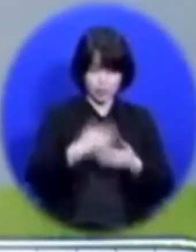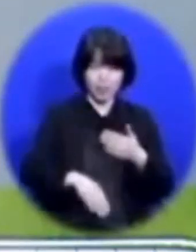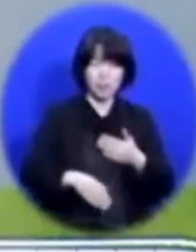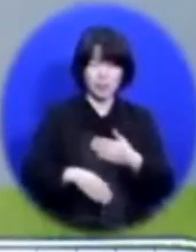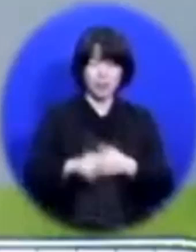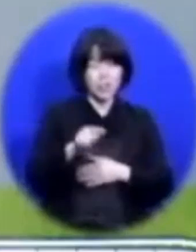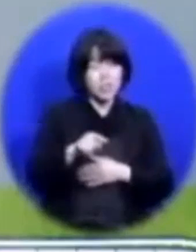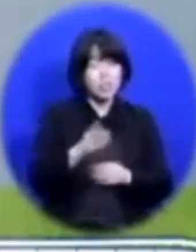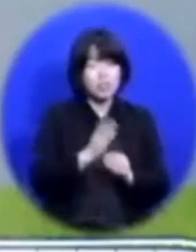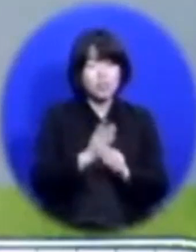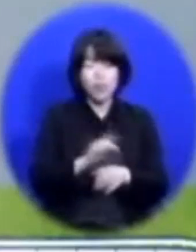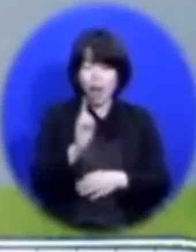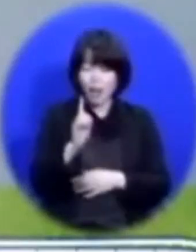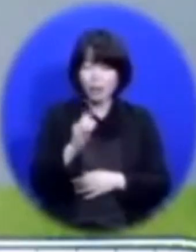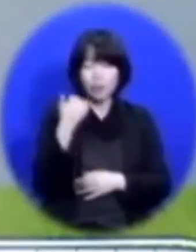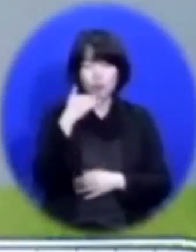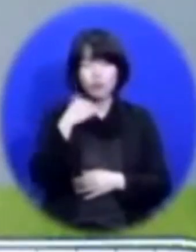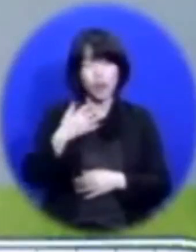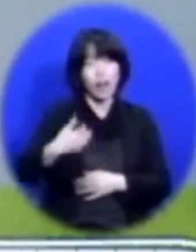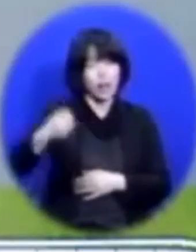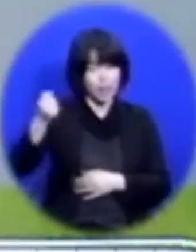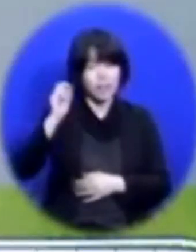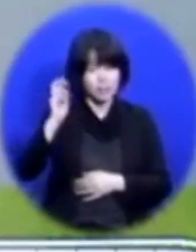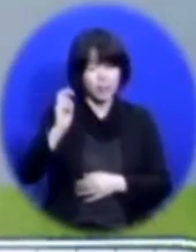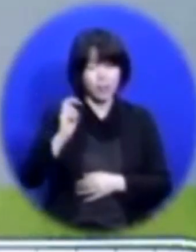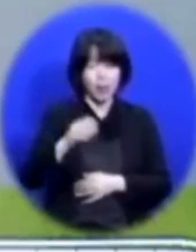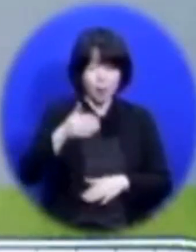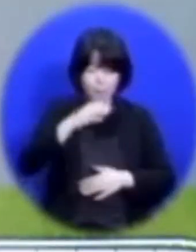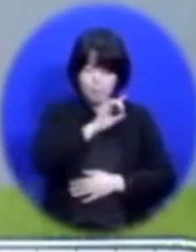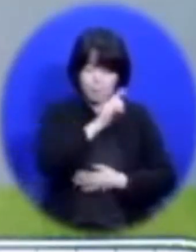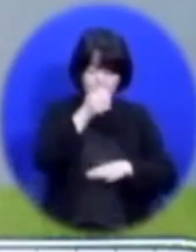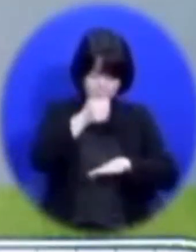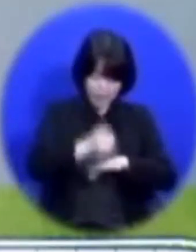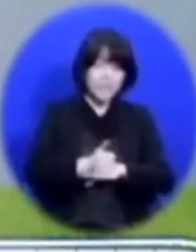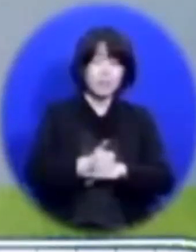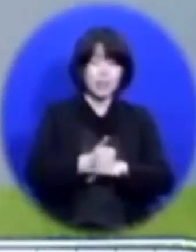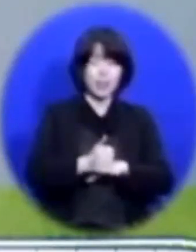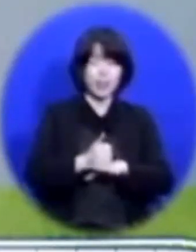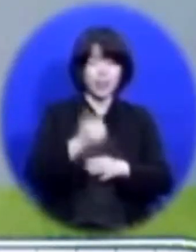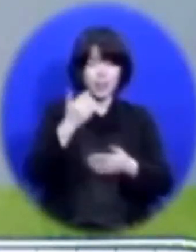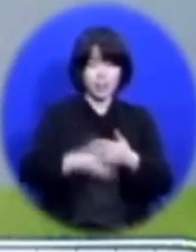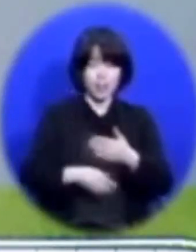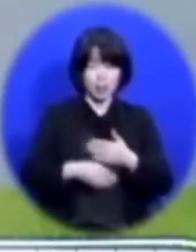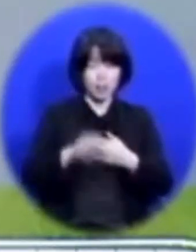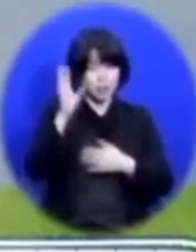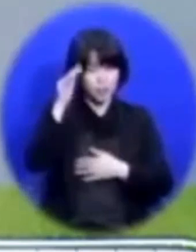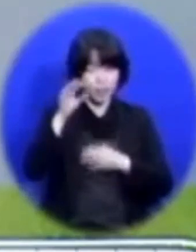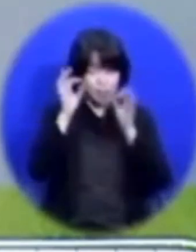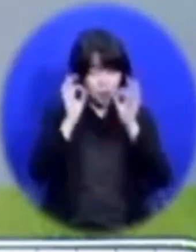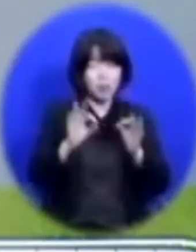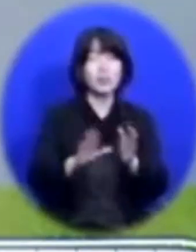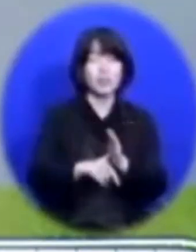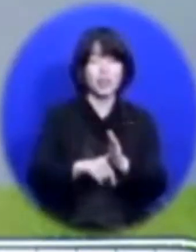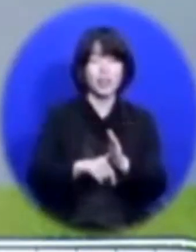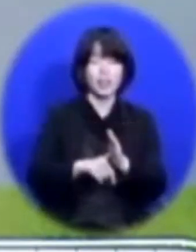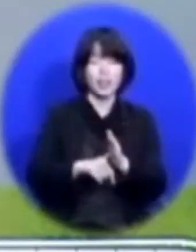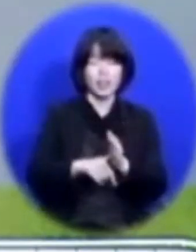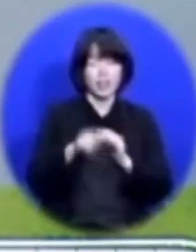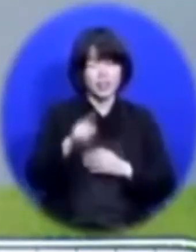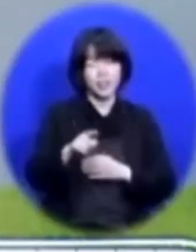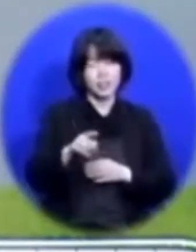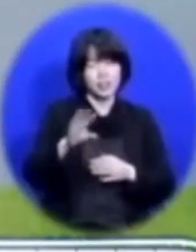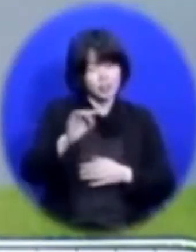마리는결국 누군가에게데려가질것이며, 마지막한마리를보게